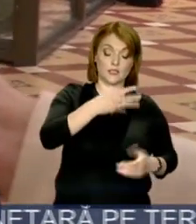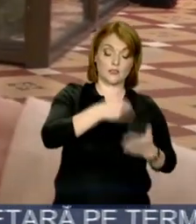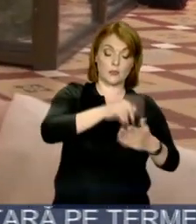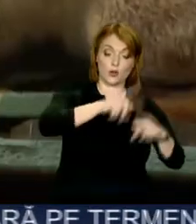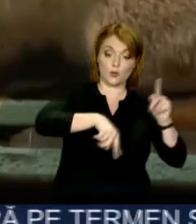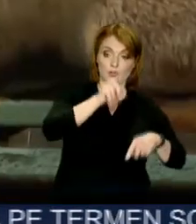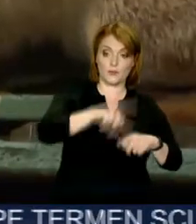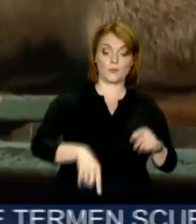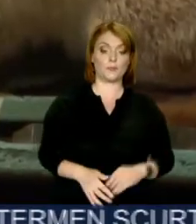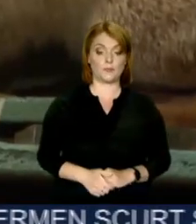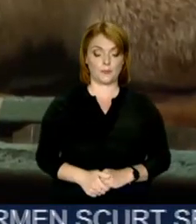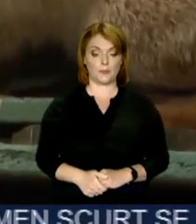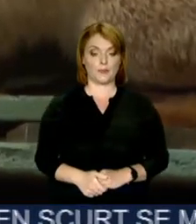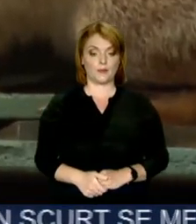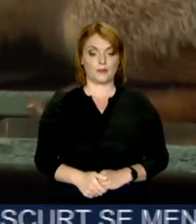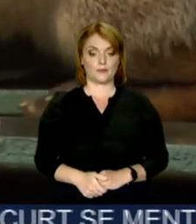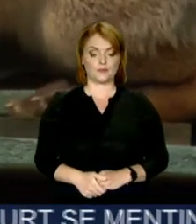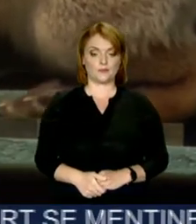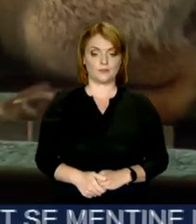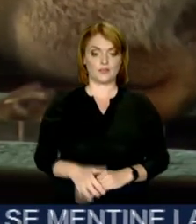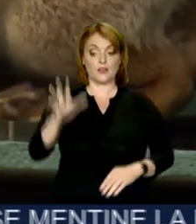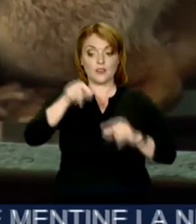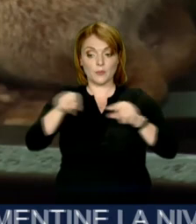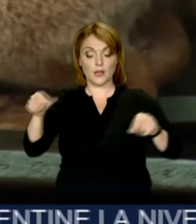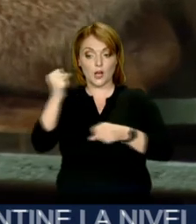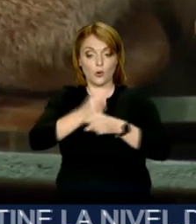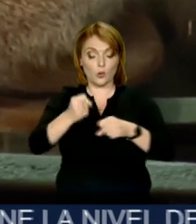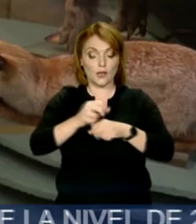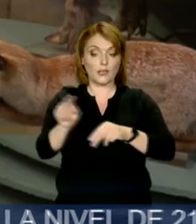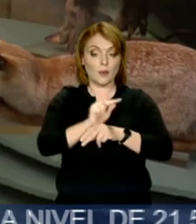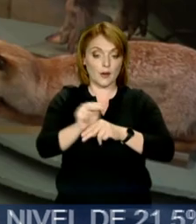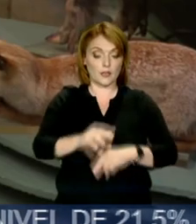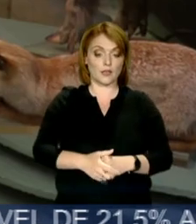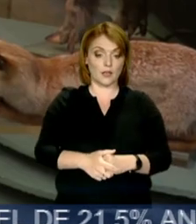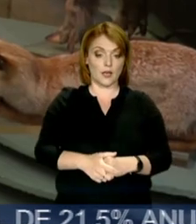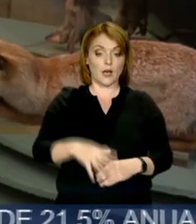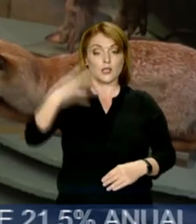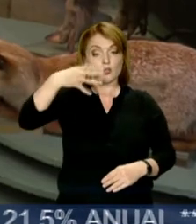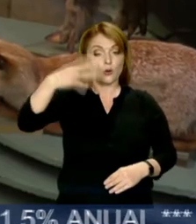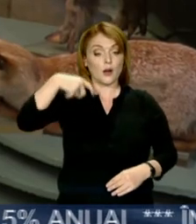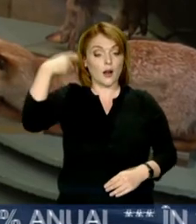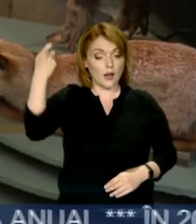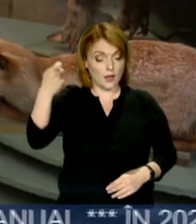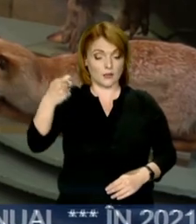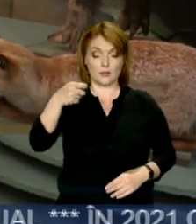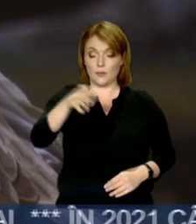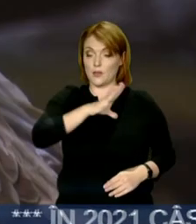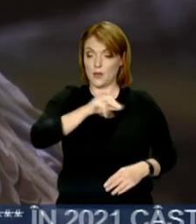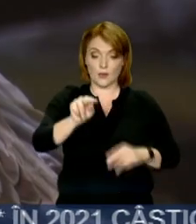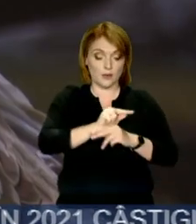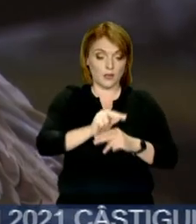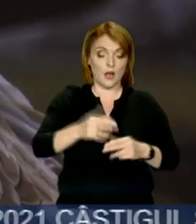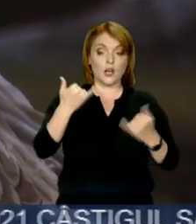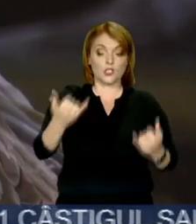animăluțe, le plac. Odată cu ei ne mai amintim și noi. Pe durata lucrărilor de reparație, după 4 decenii, în premieră și exponatele au